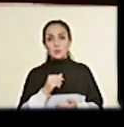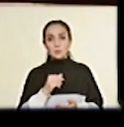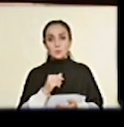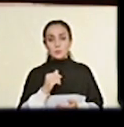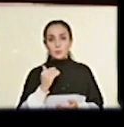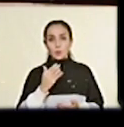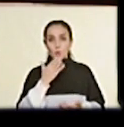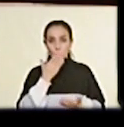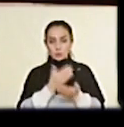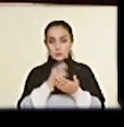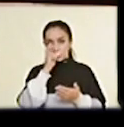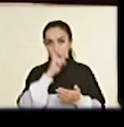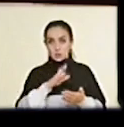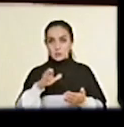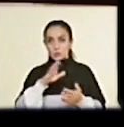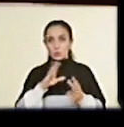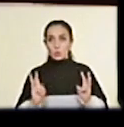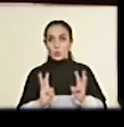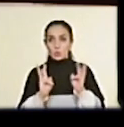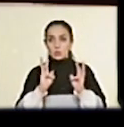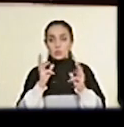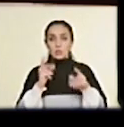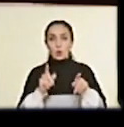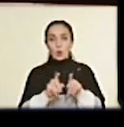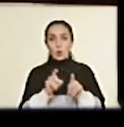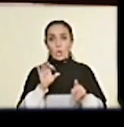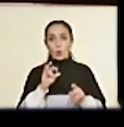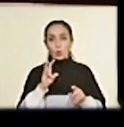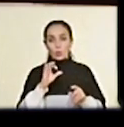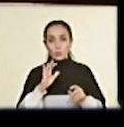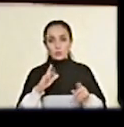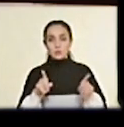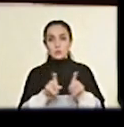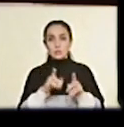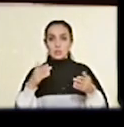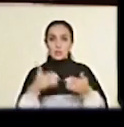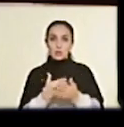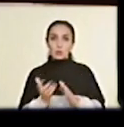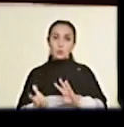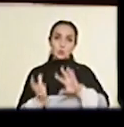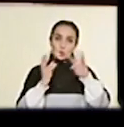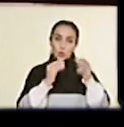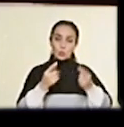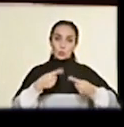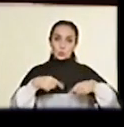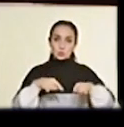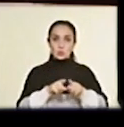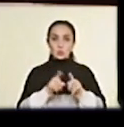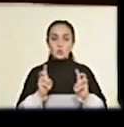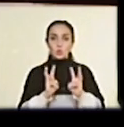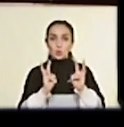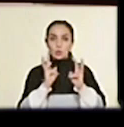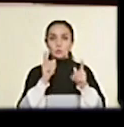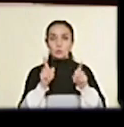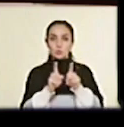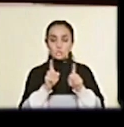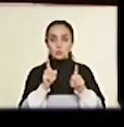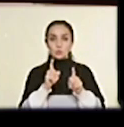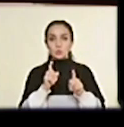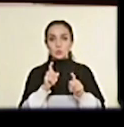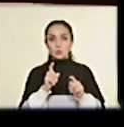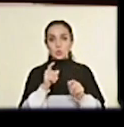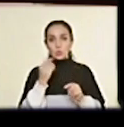ya'ni o'z vatanida yoqilgan olov, ya'ni ular yangi ko'chib o'tgan hududlarda ham yonib turishini